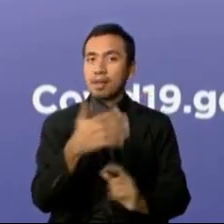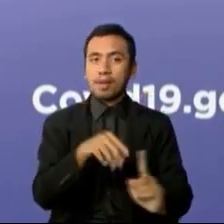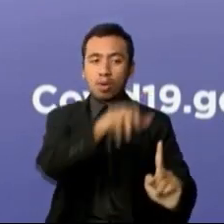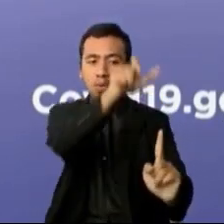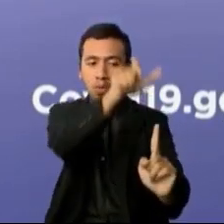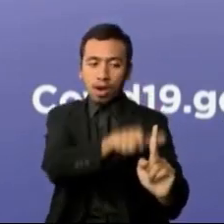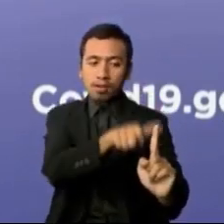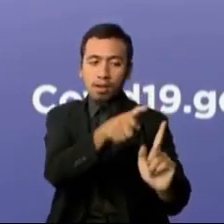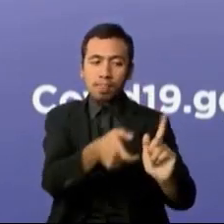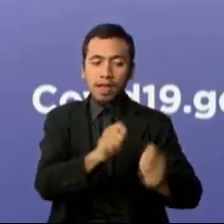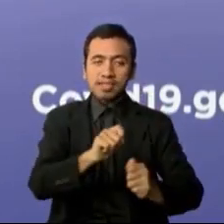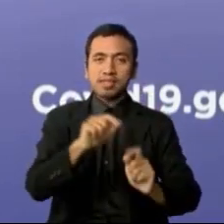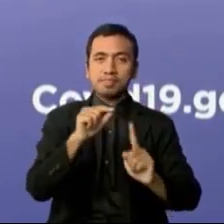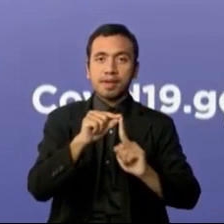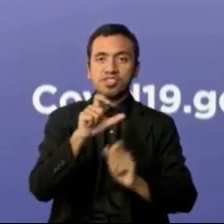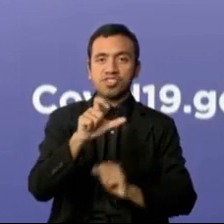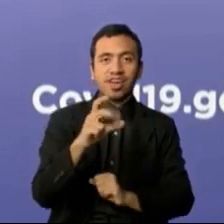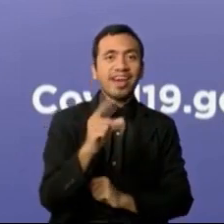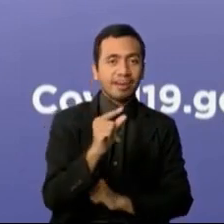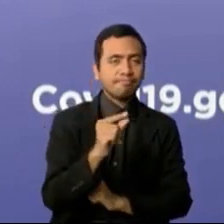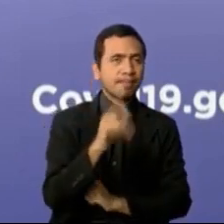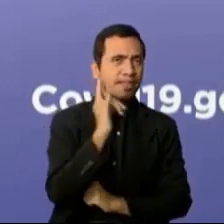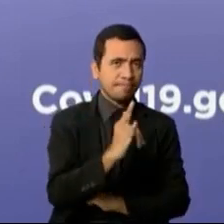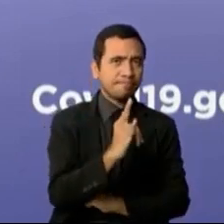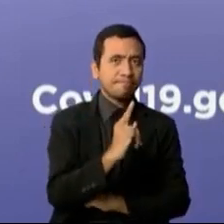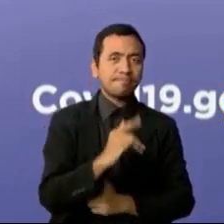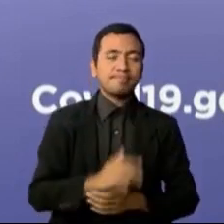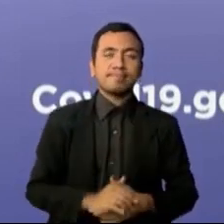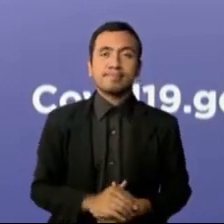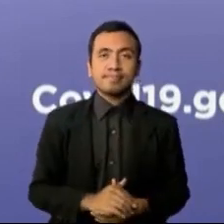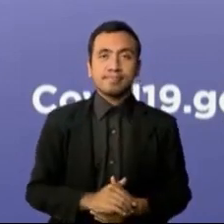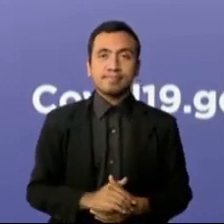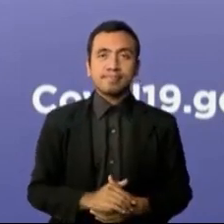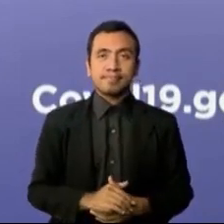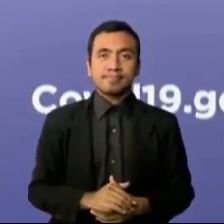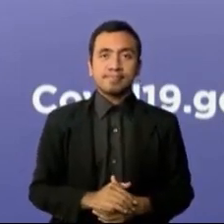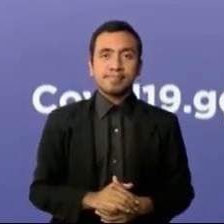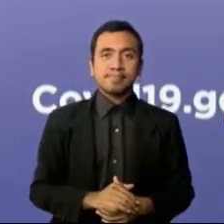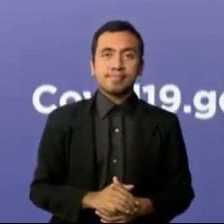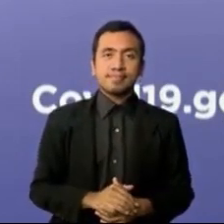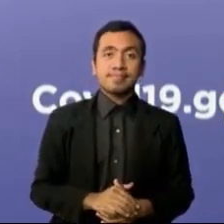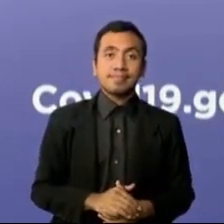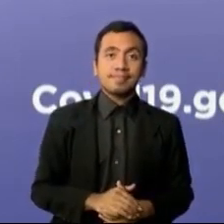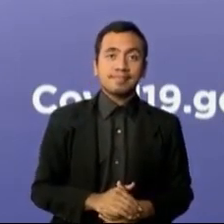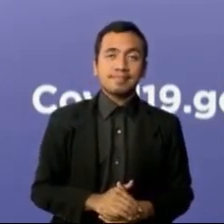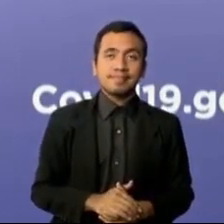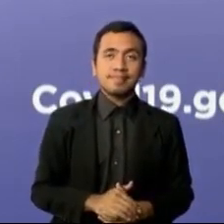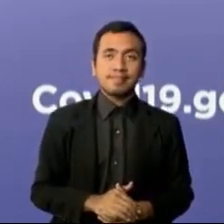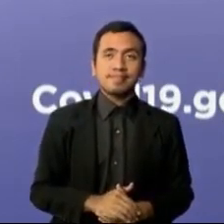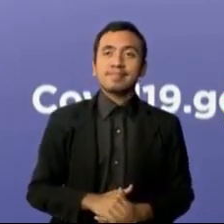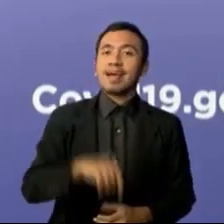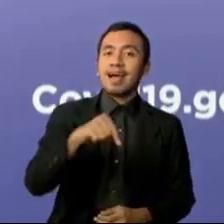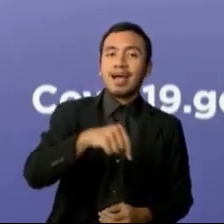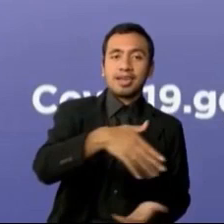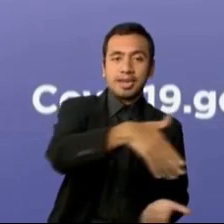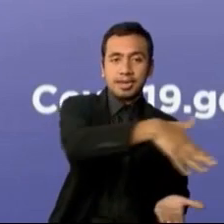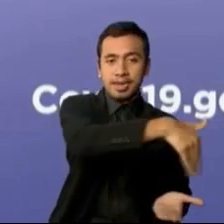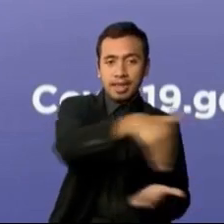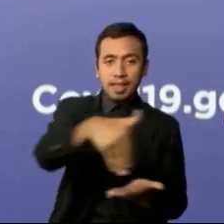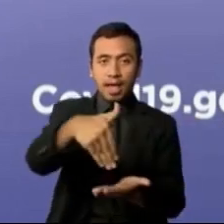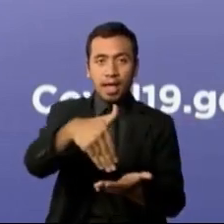atau menggunakan BCM sekali lagi ini adalah berbasis pada pemeriksaan